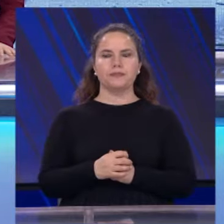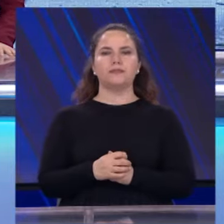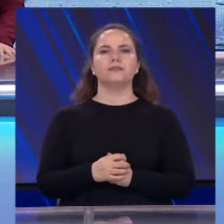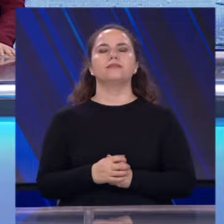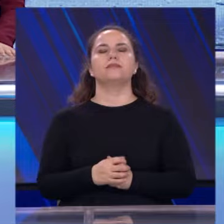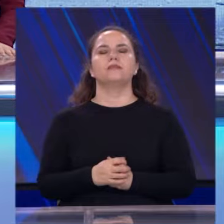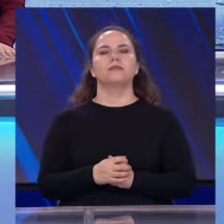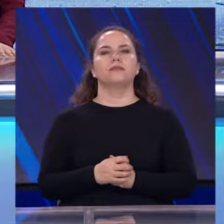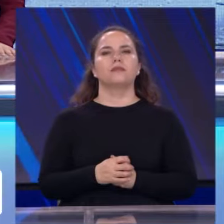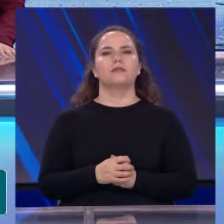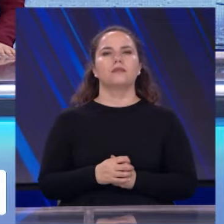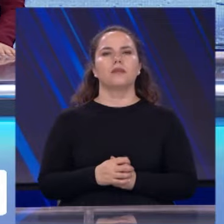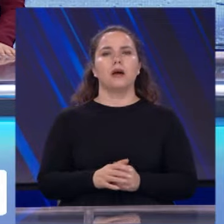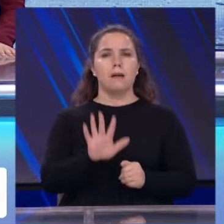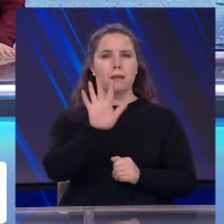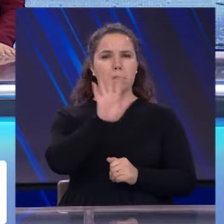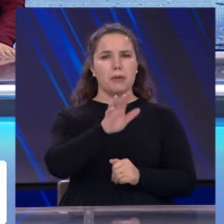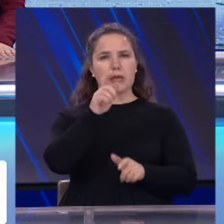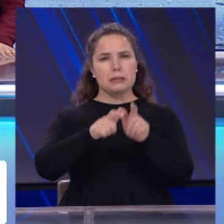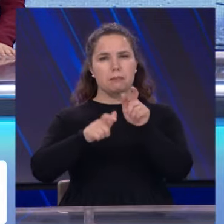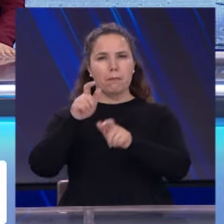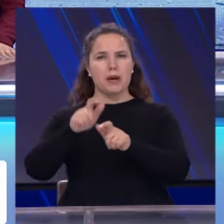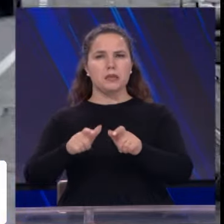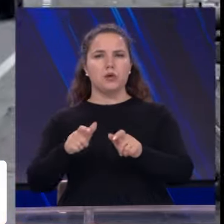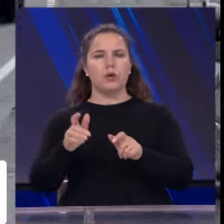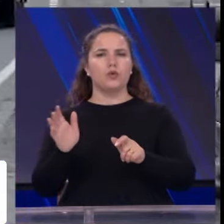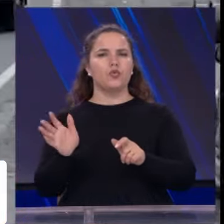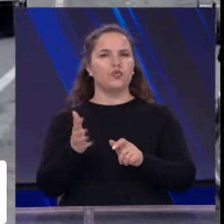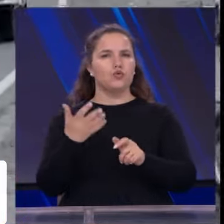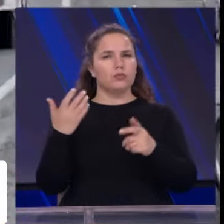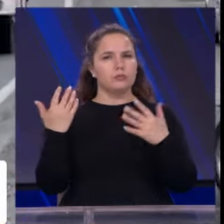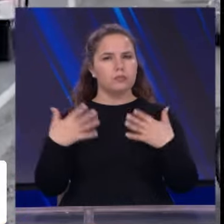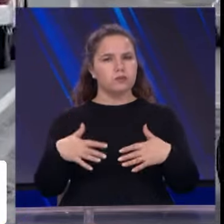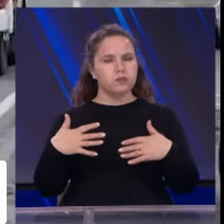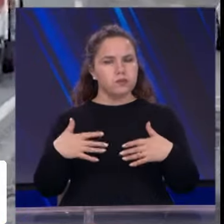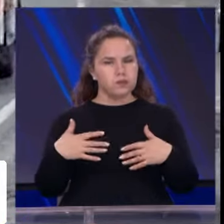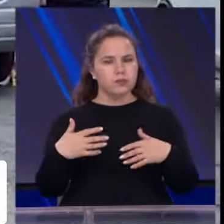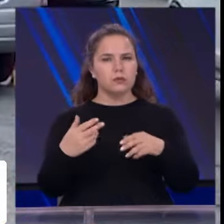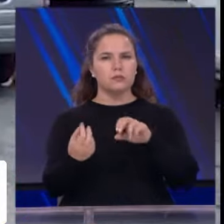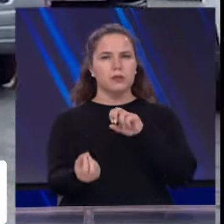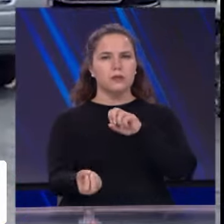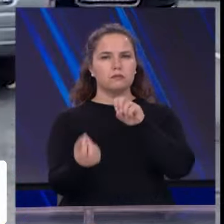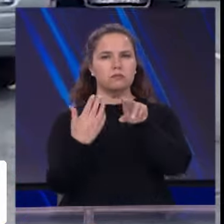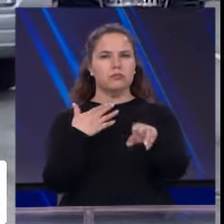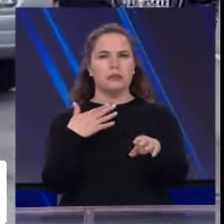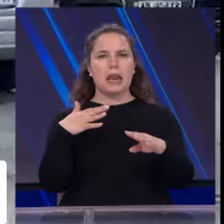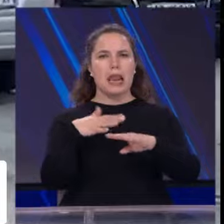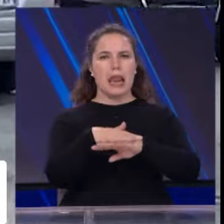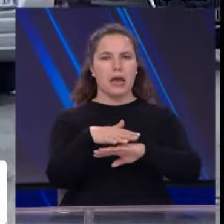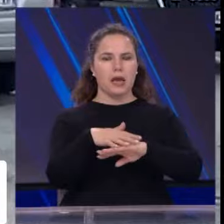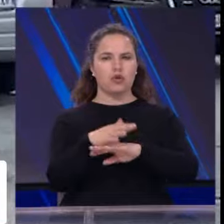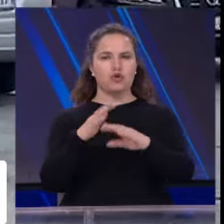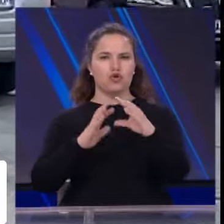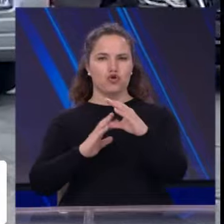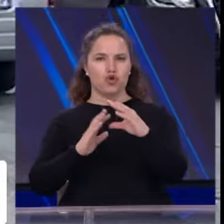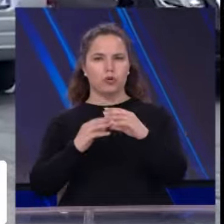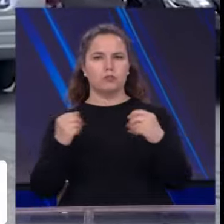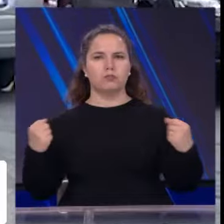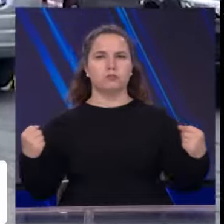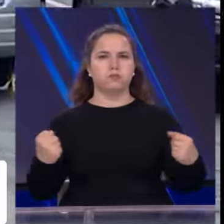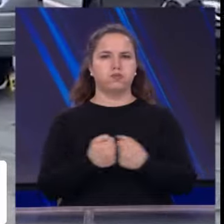5 persona kanë mbetur të plagosur mëngjesin e kësaj të diele në rrugën Lezhë-Shkodër. 2 automjete janë përplasur në hyrje të qytetit